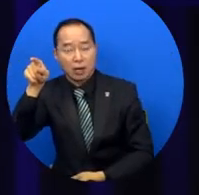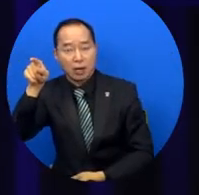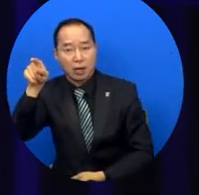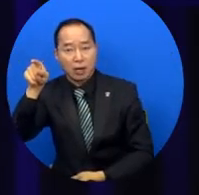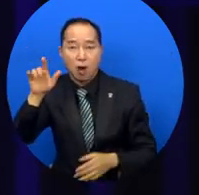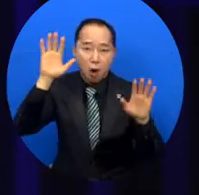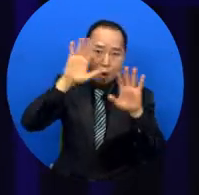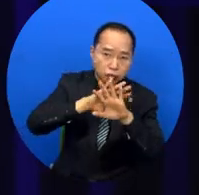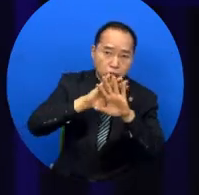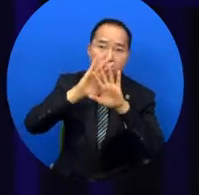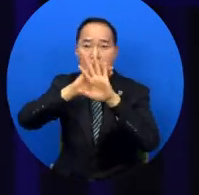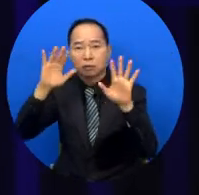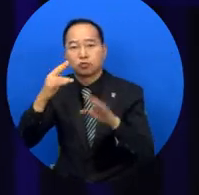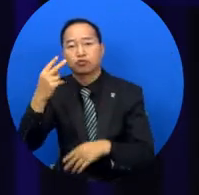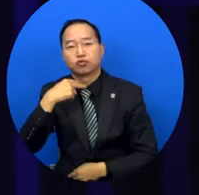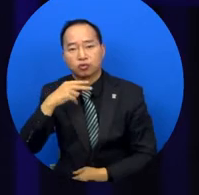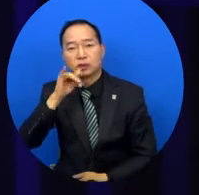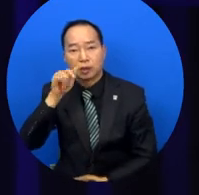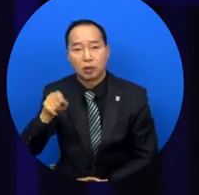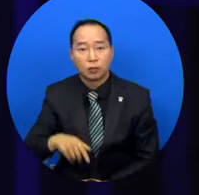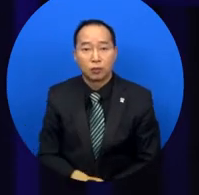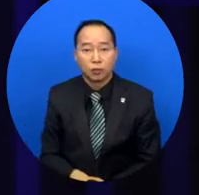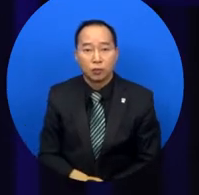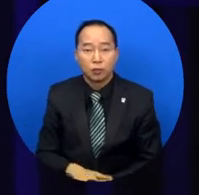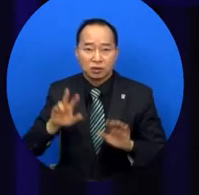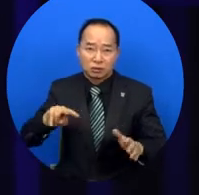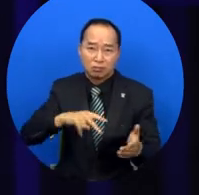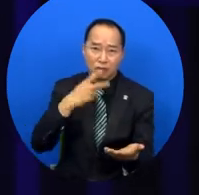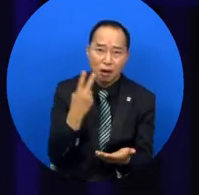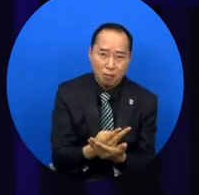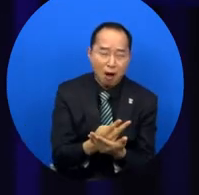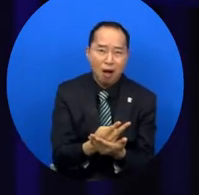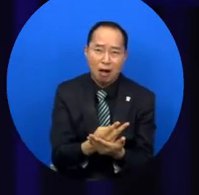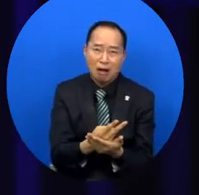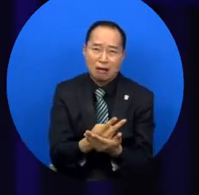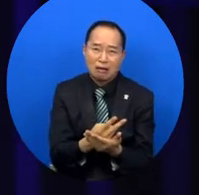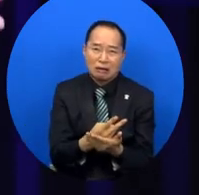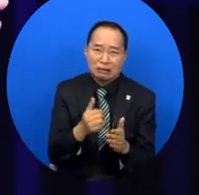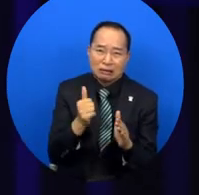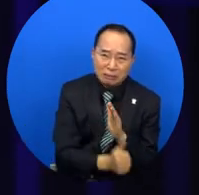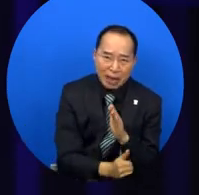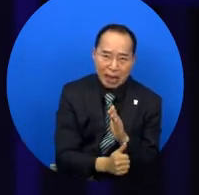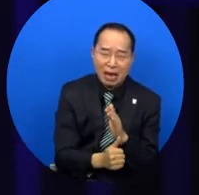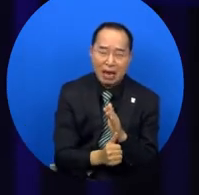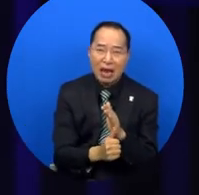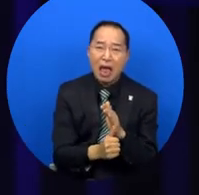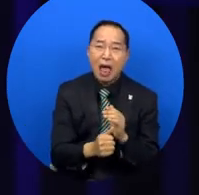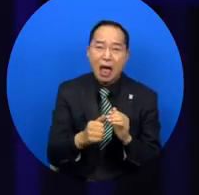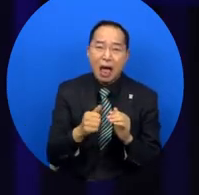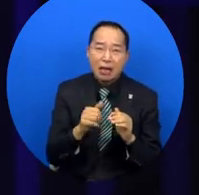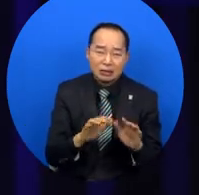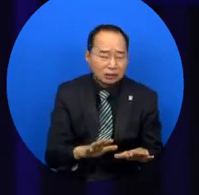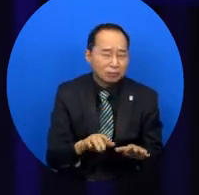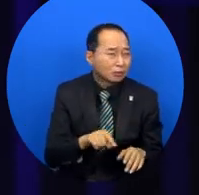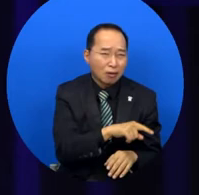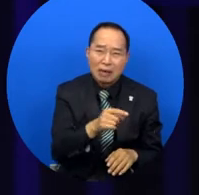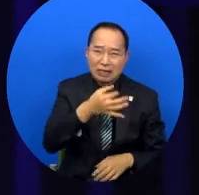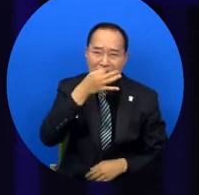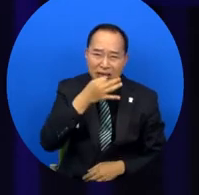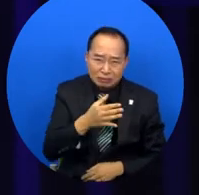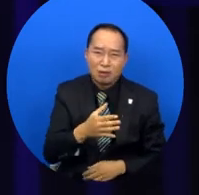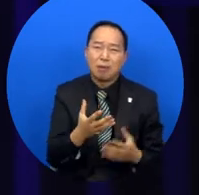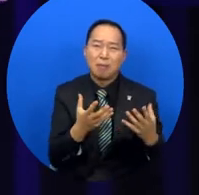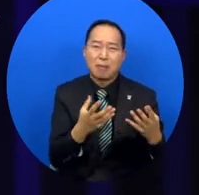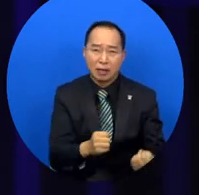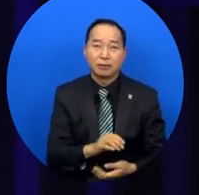내감은 silver, silver lining이 있다는 거예요. 그러니까 우리가 지금 넘어져갖고 일하지도 못하고 있는 상황 그리고